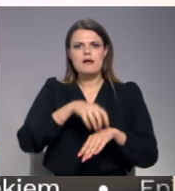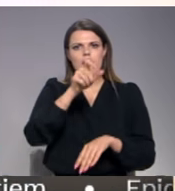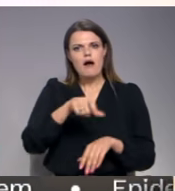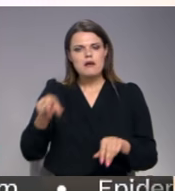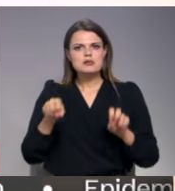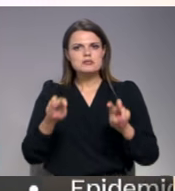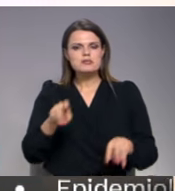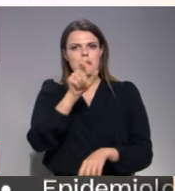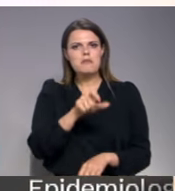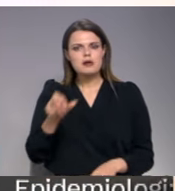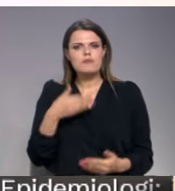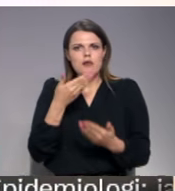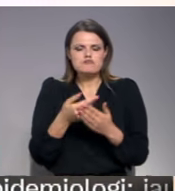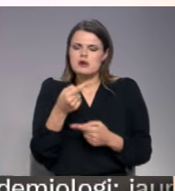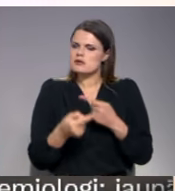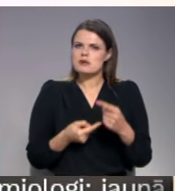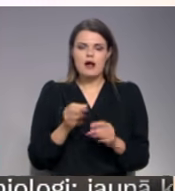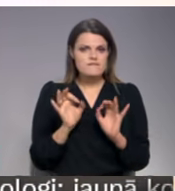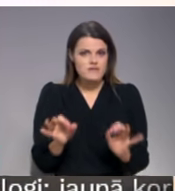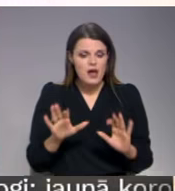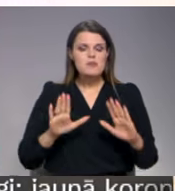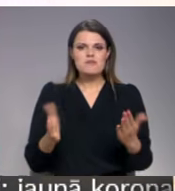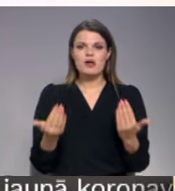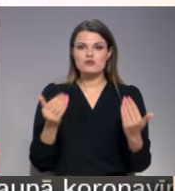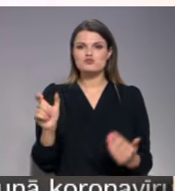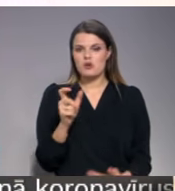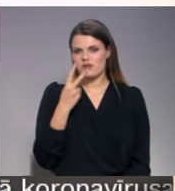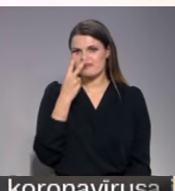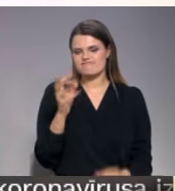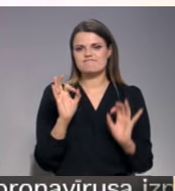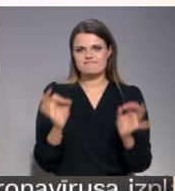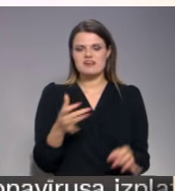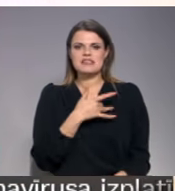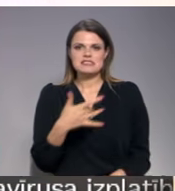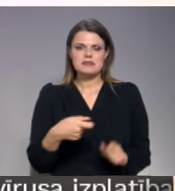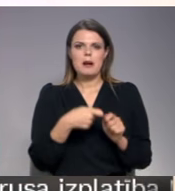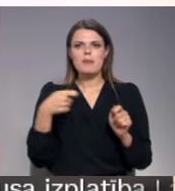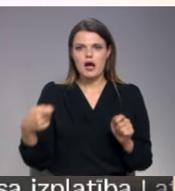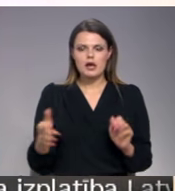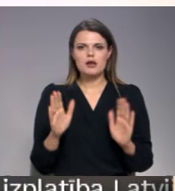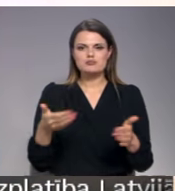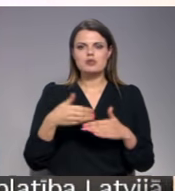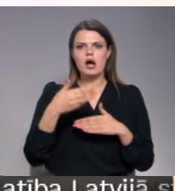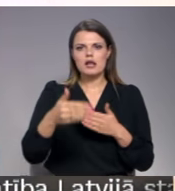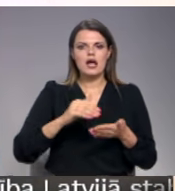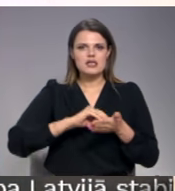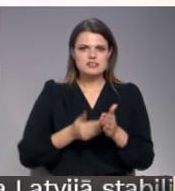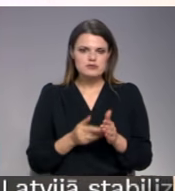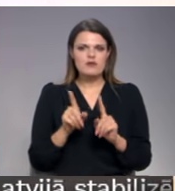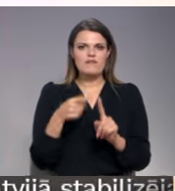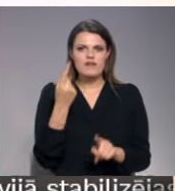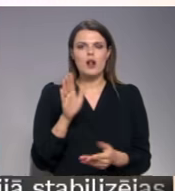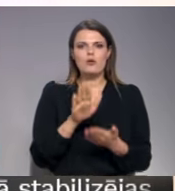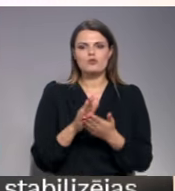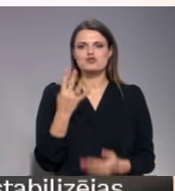speciālistu ieteikumus, kā tas ir allaži bijis, bet šobrīd izskatās, ka visticamāk mēs pagarināsim ārkārtas situāciju vēl